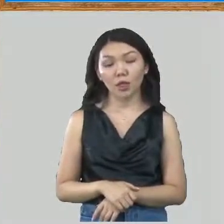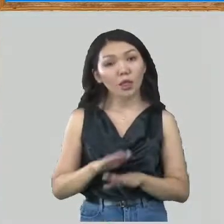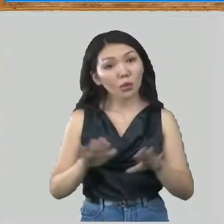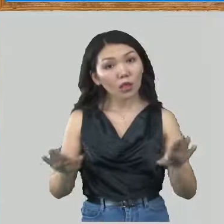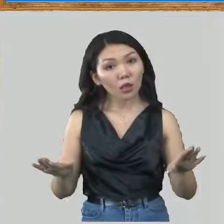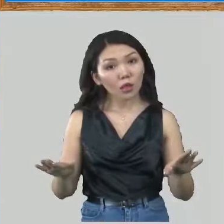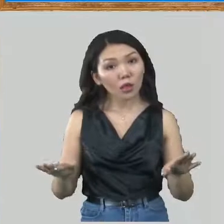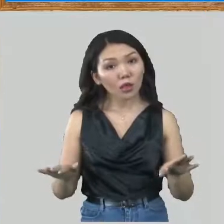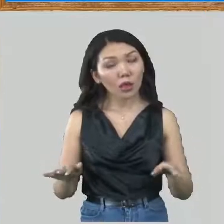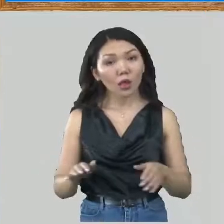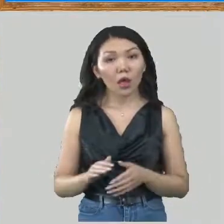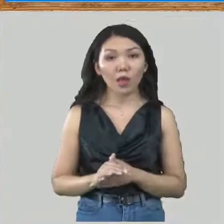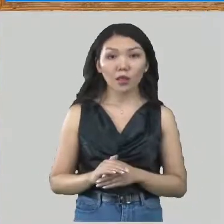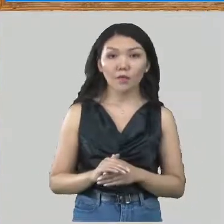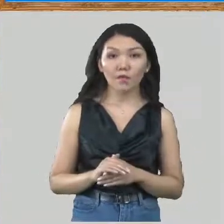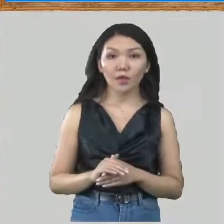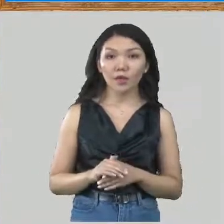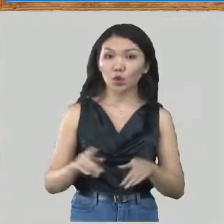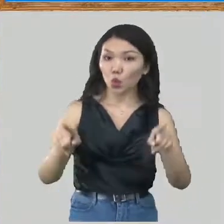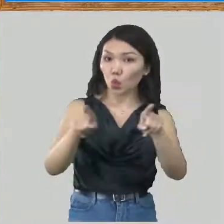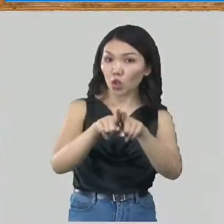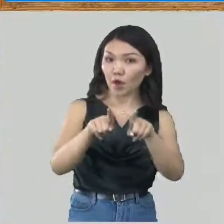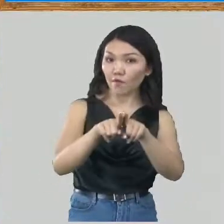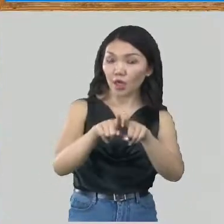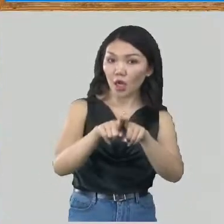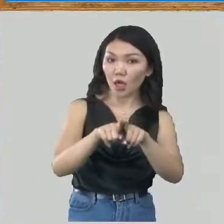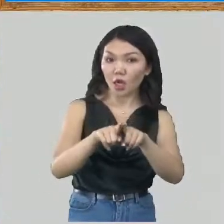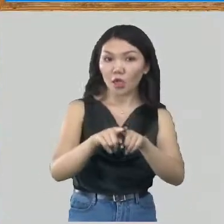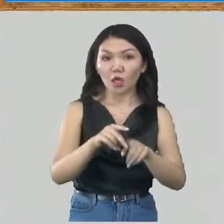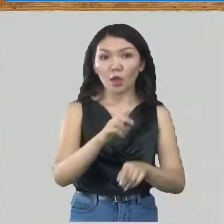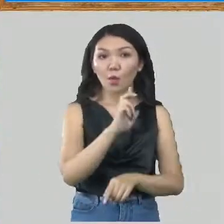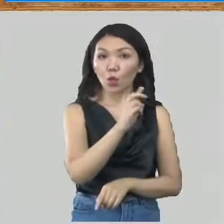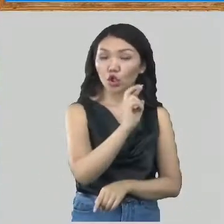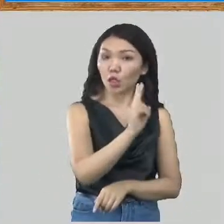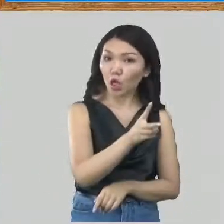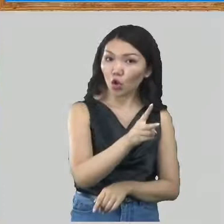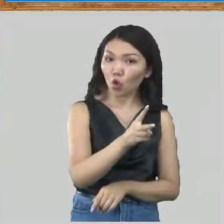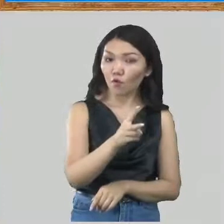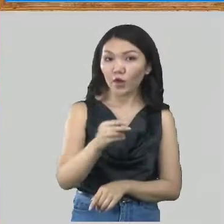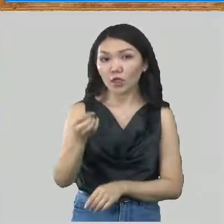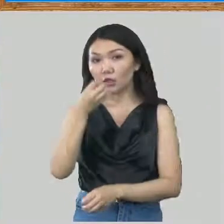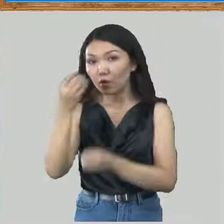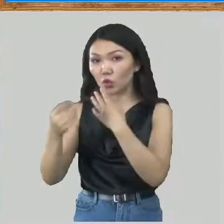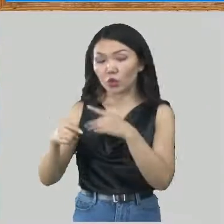Ребята, а давайте уравняем божьих коровок и цветочки другим способом.